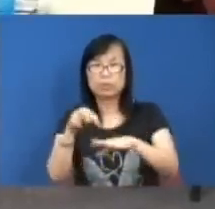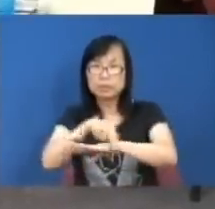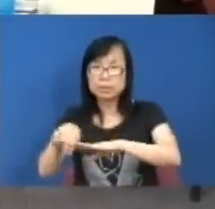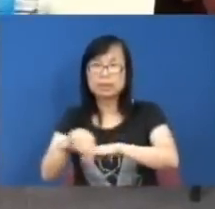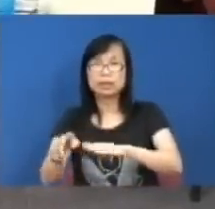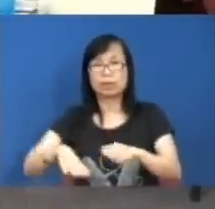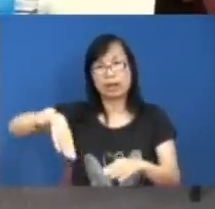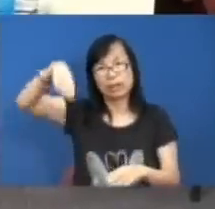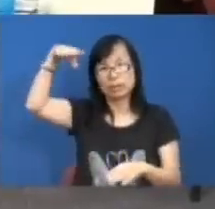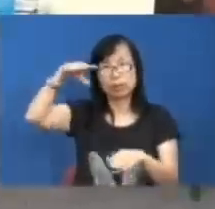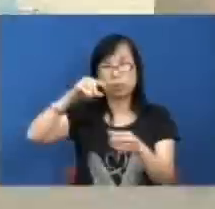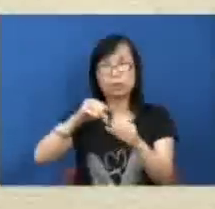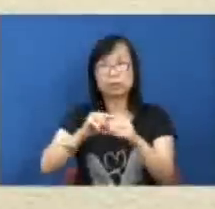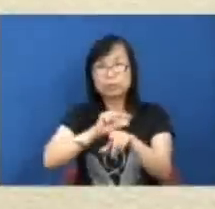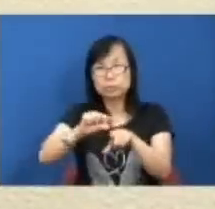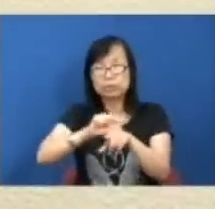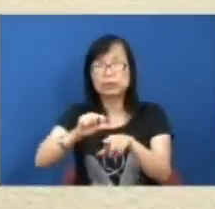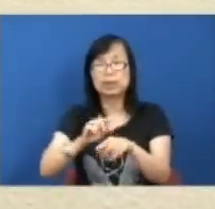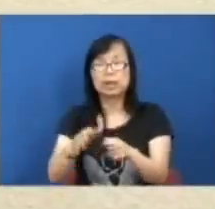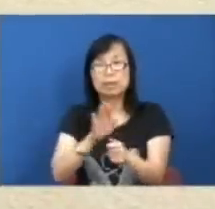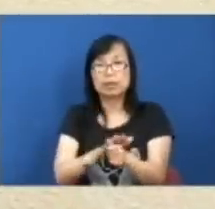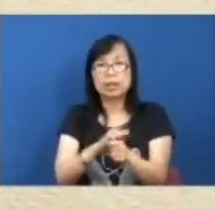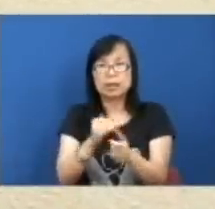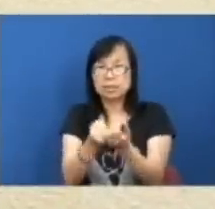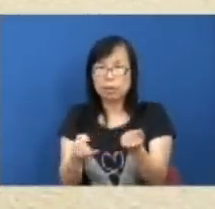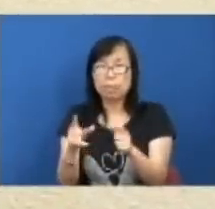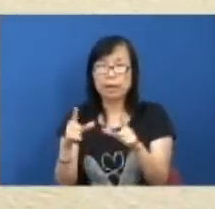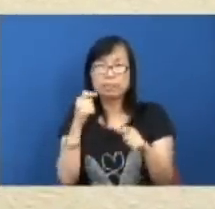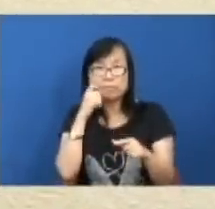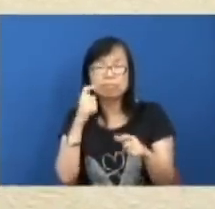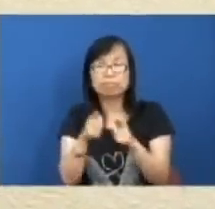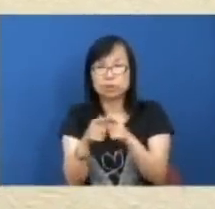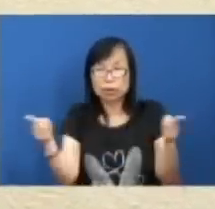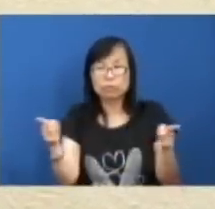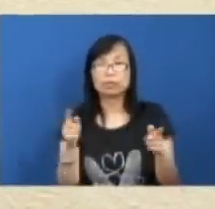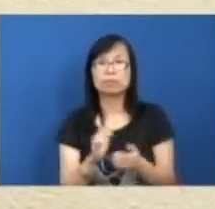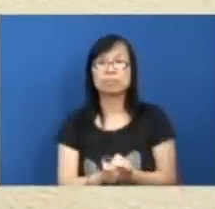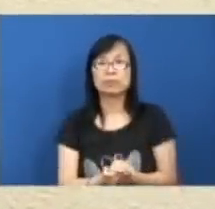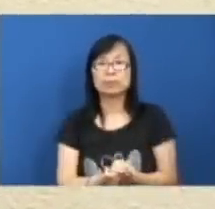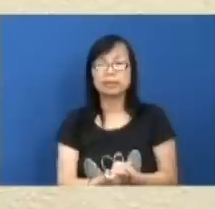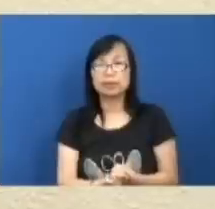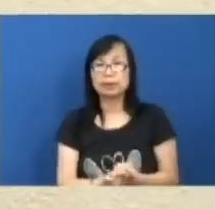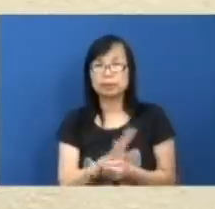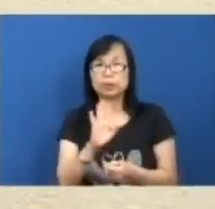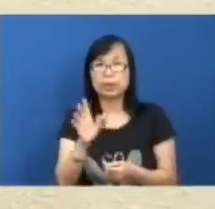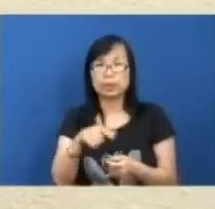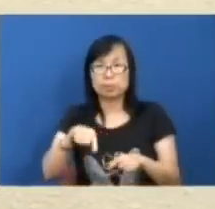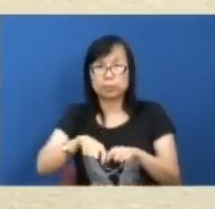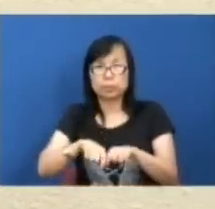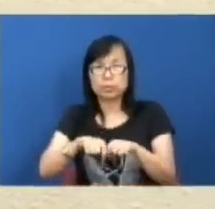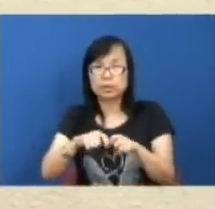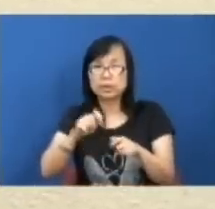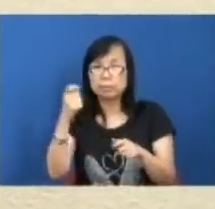樹脂咧，就延長咗佢個油漆嘅壽命，特別喺顏色嘅保存程度啊，個樹脂嘅壽命唔會令佢咁容易受到風化